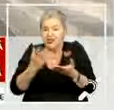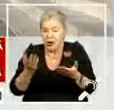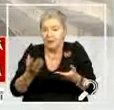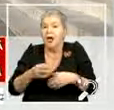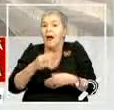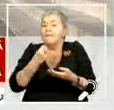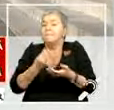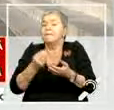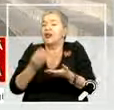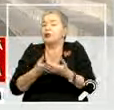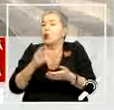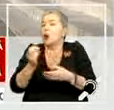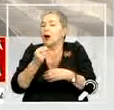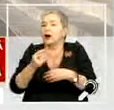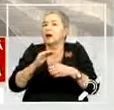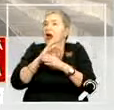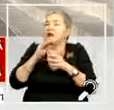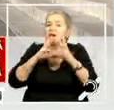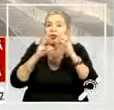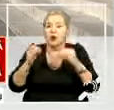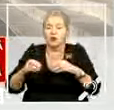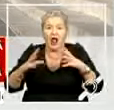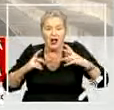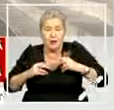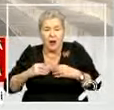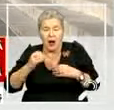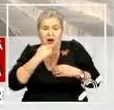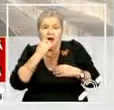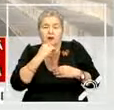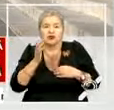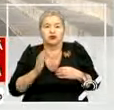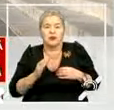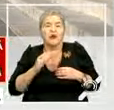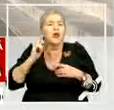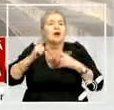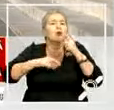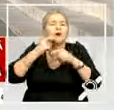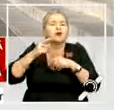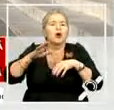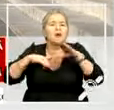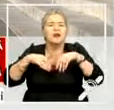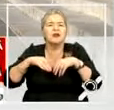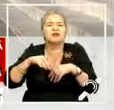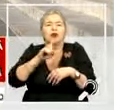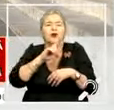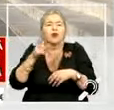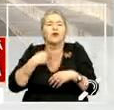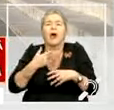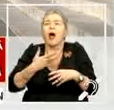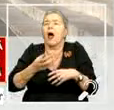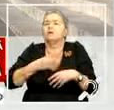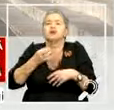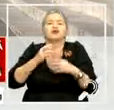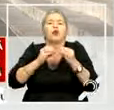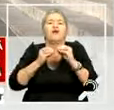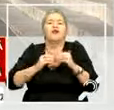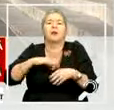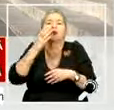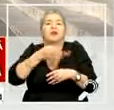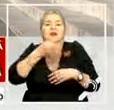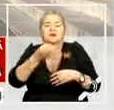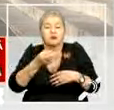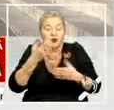la nivel de teritoriu liberalii sunt nemulțumiți că în garnitura viitoare de miniștri nu vor avea prea multe cuvinte de spus. Asta